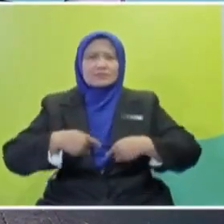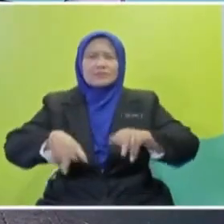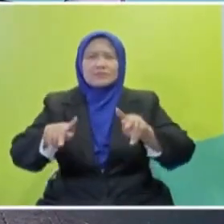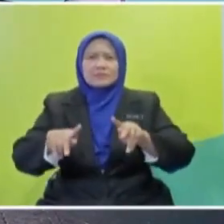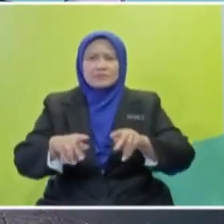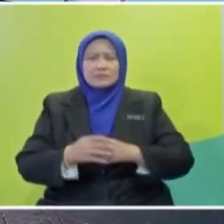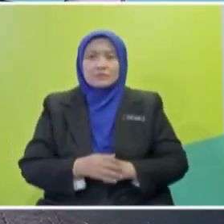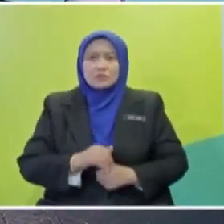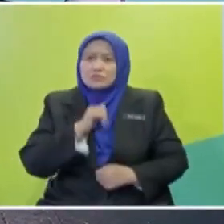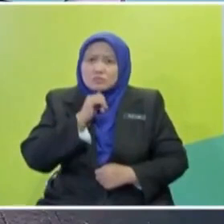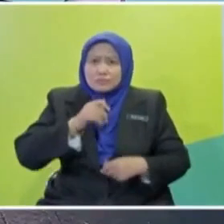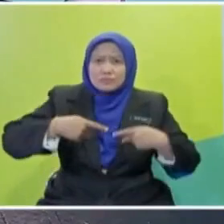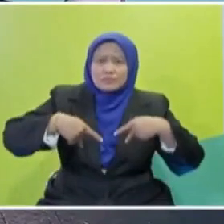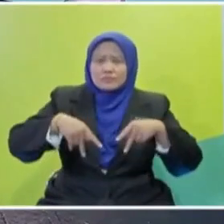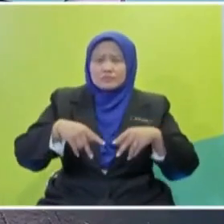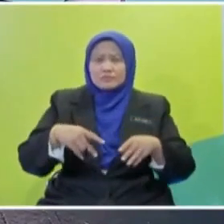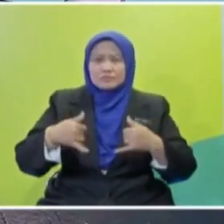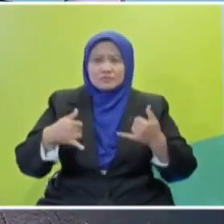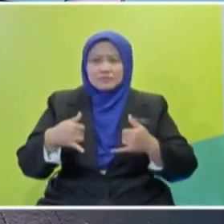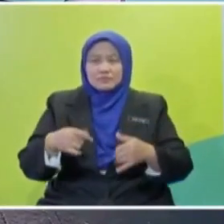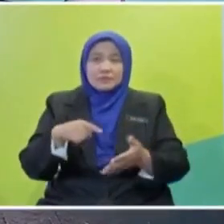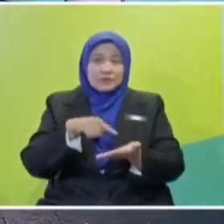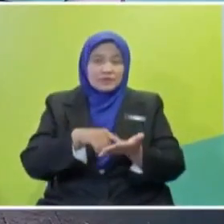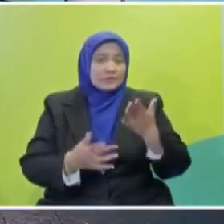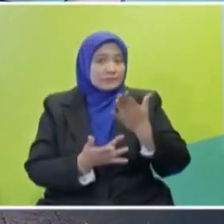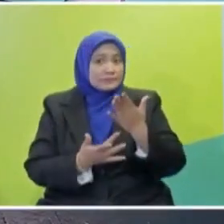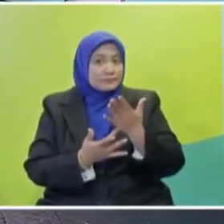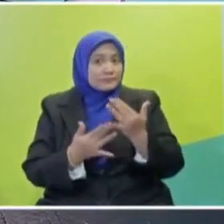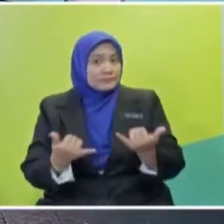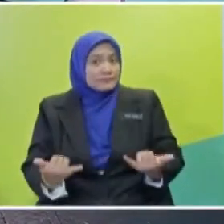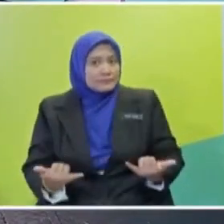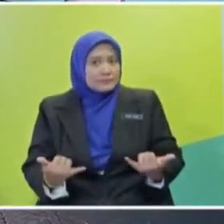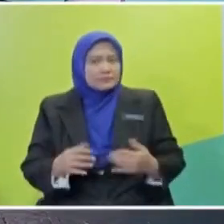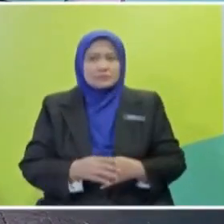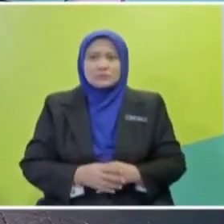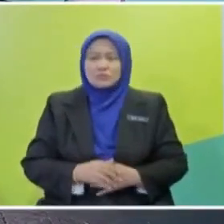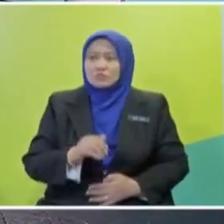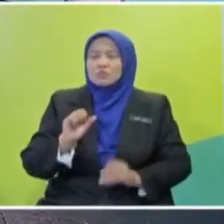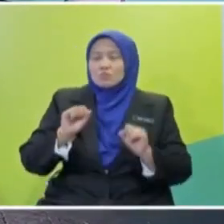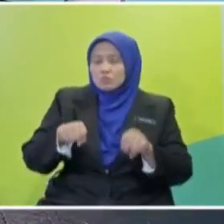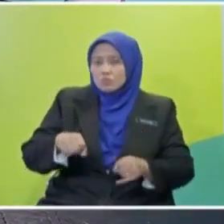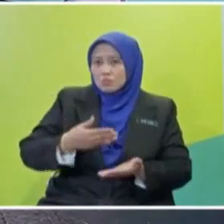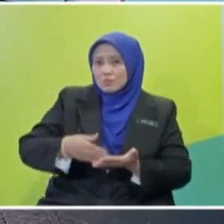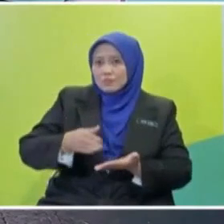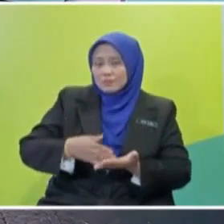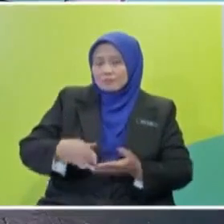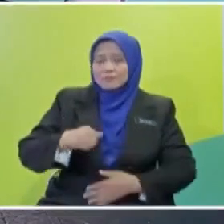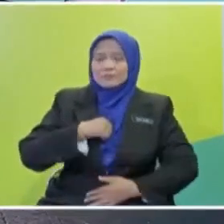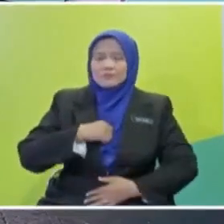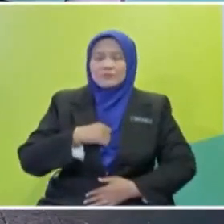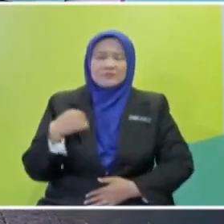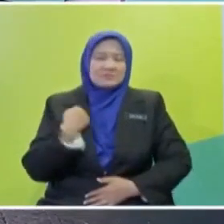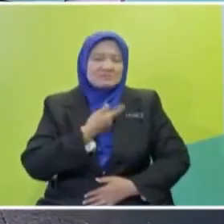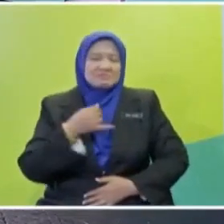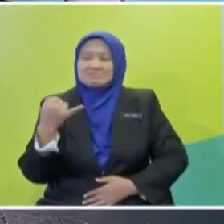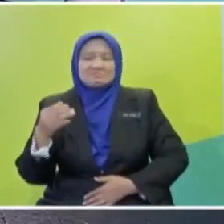pula permainan? Bukan. Ini teknologi terkini. Teknologi terkini? Ya. Boleh sapu sampah sendiri. Kita tak payah sapu dah. Boleh